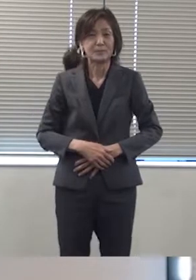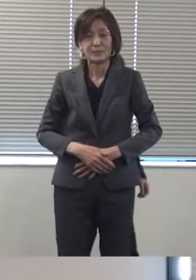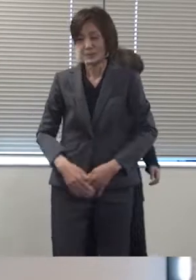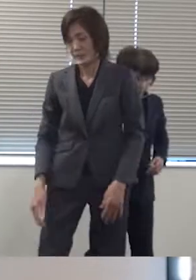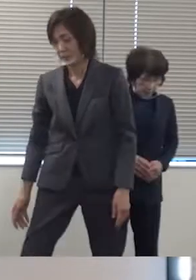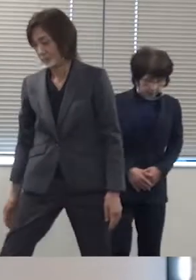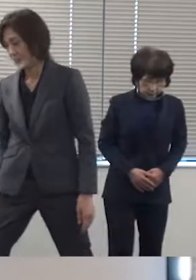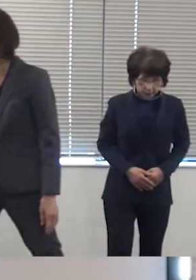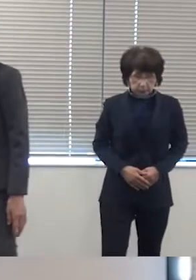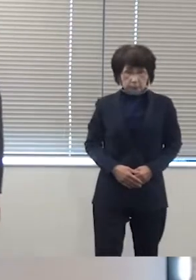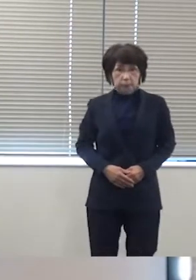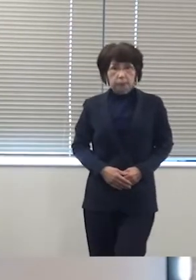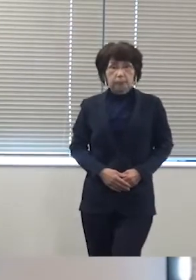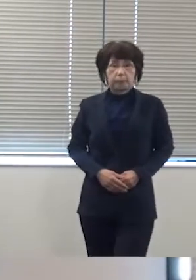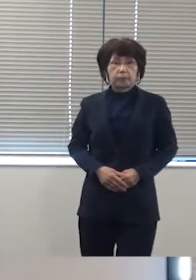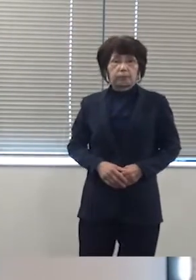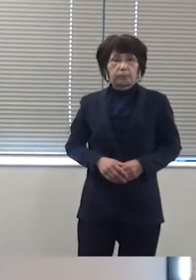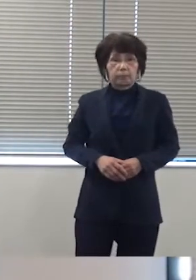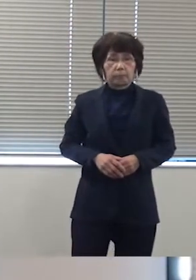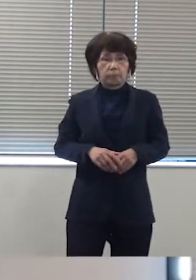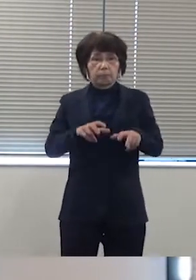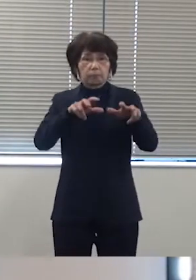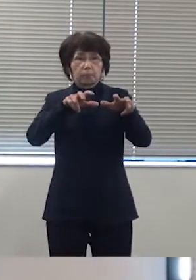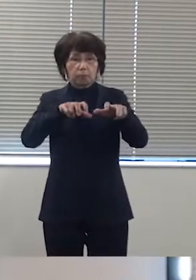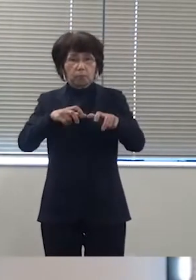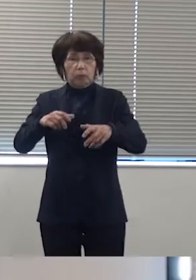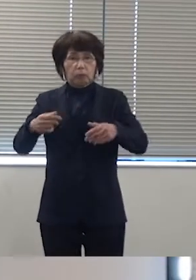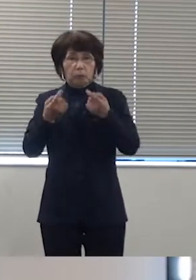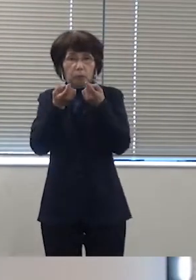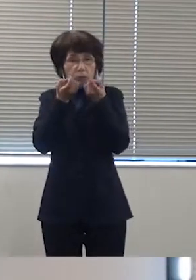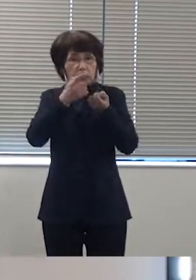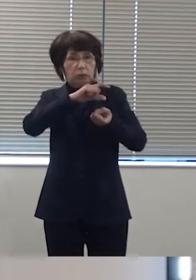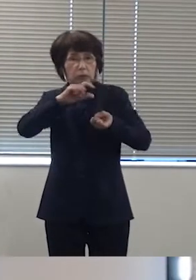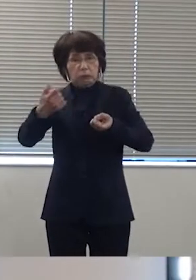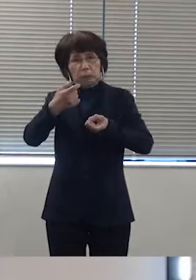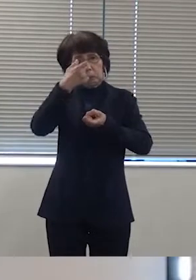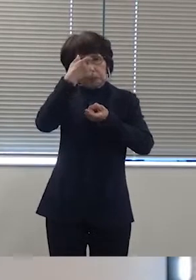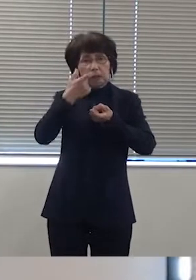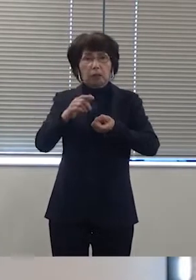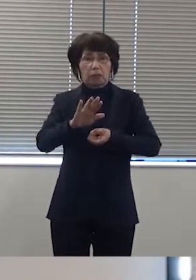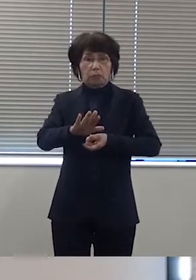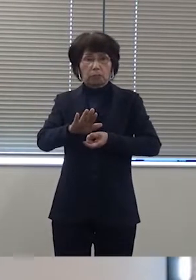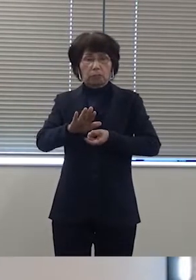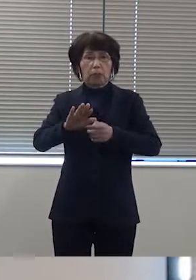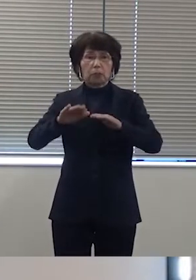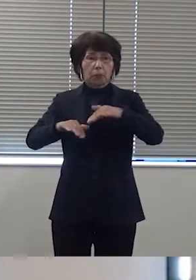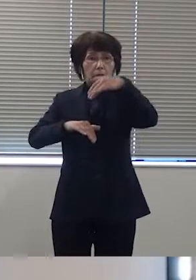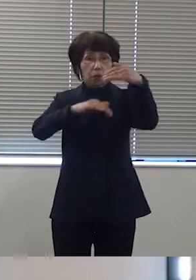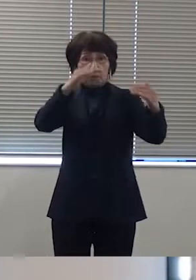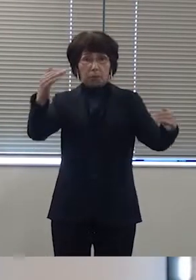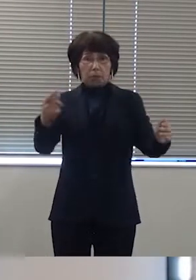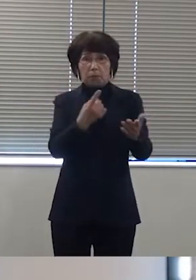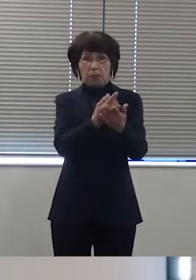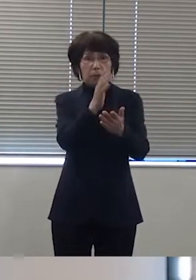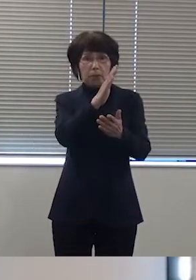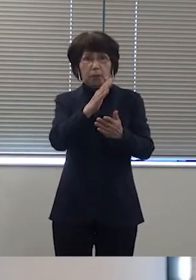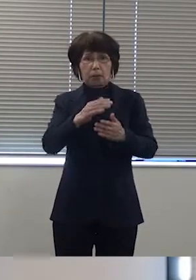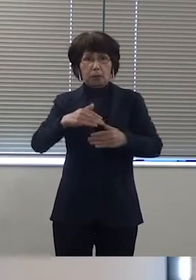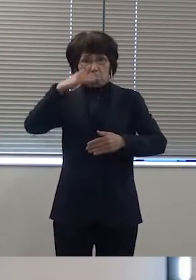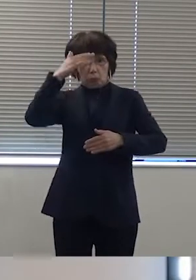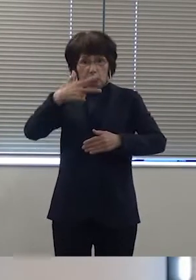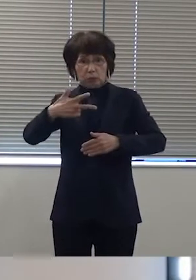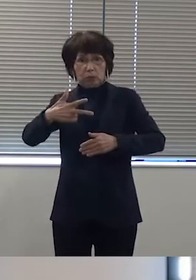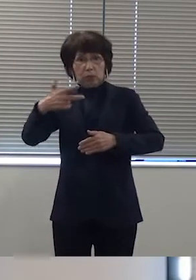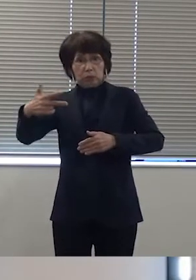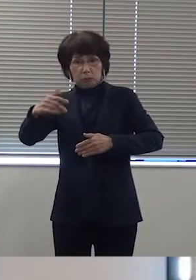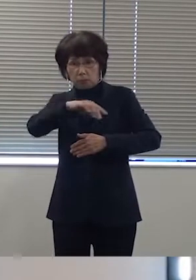策については、今、中山幹部だけではなくてですね、もう市内にも出没し始めましたので、特に